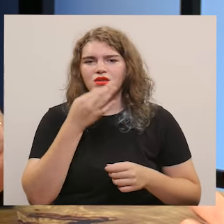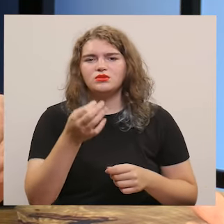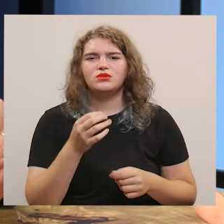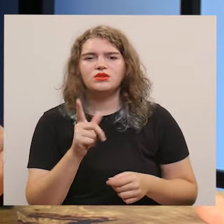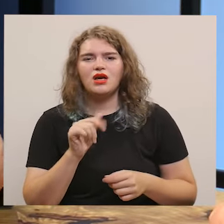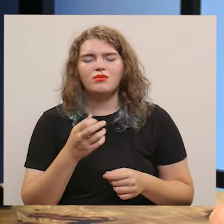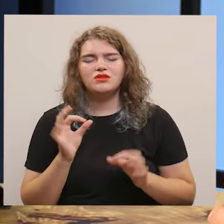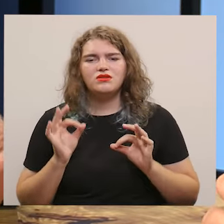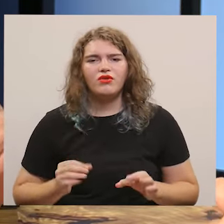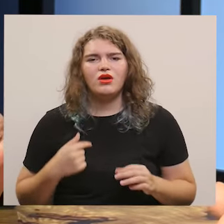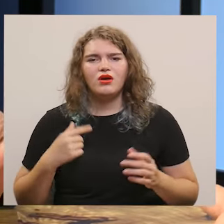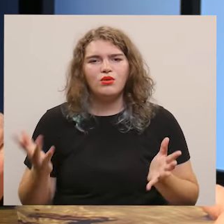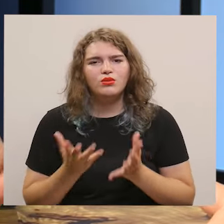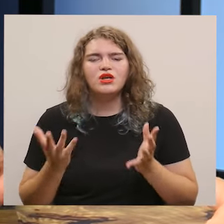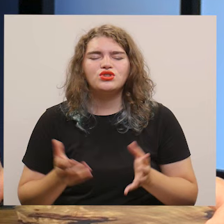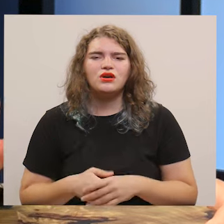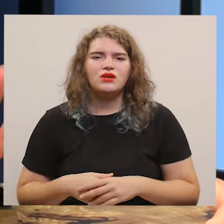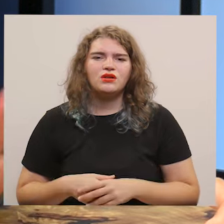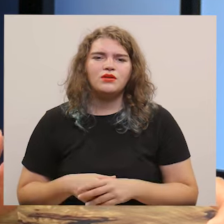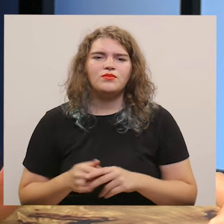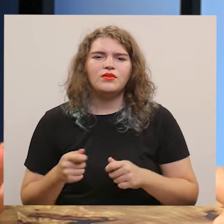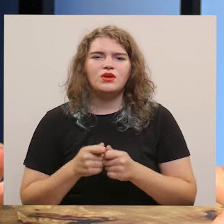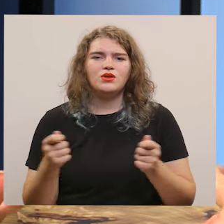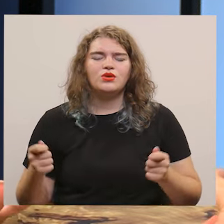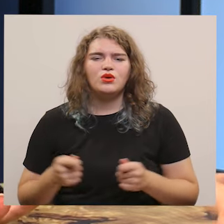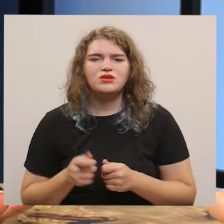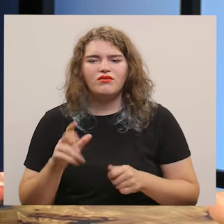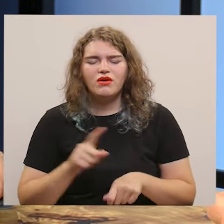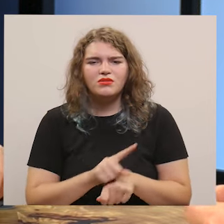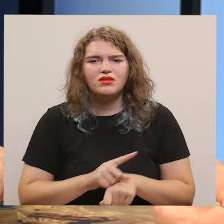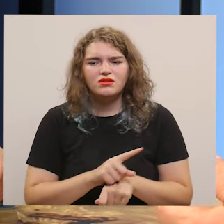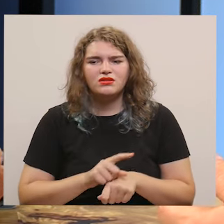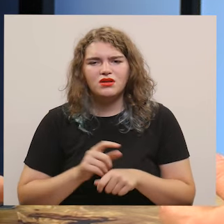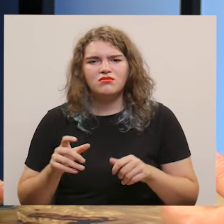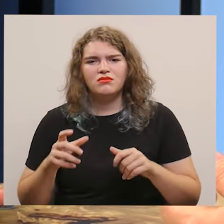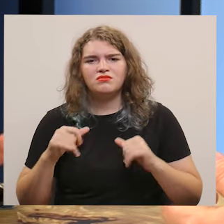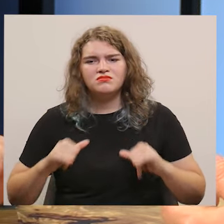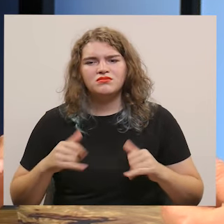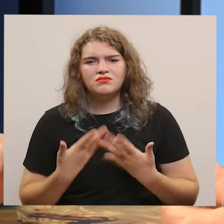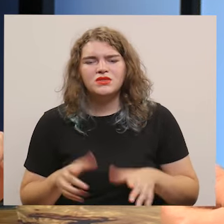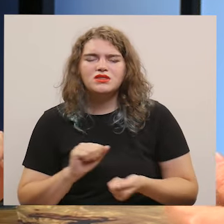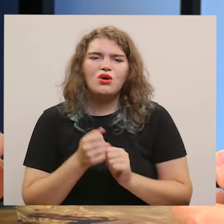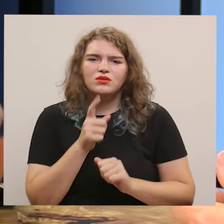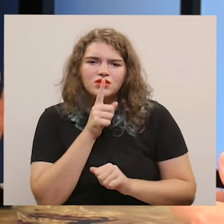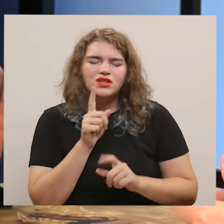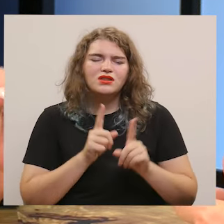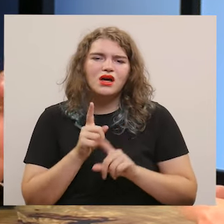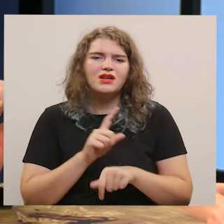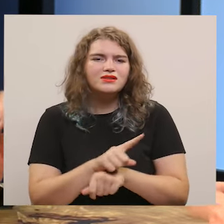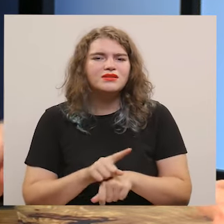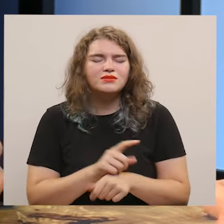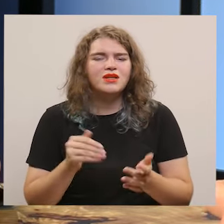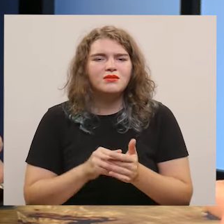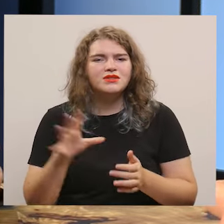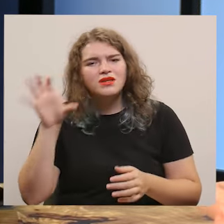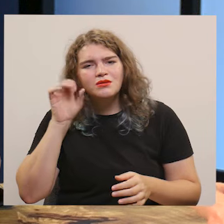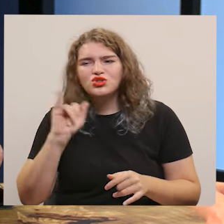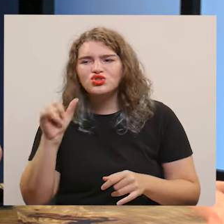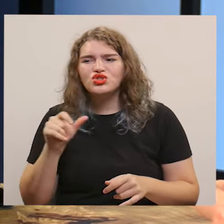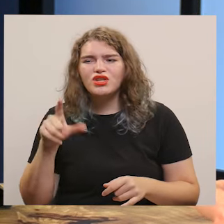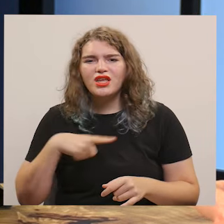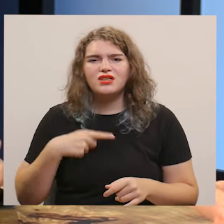să fie o încurajare. Toți trecem prin momente de descurajare sau de tăcere, însă în acele momente ar trebui să ne amintim